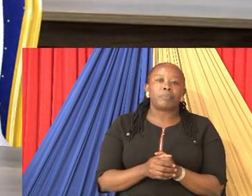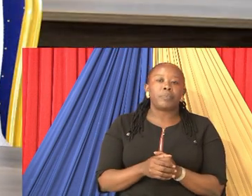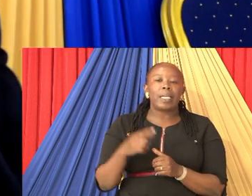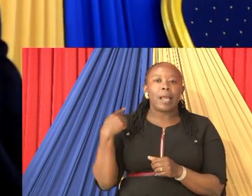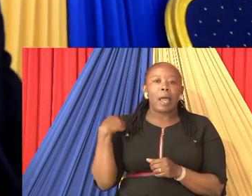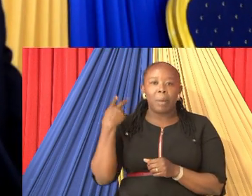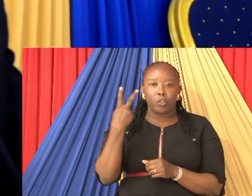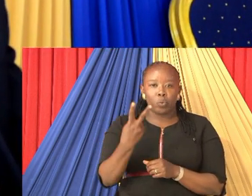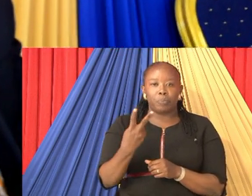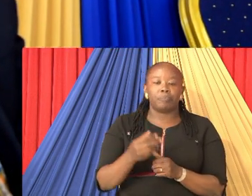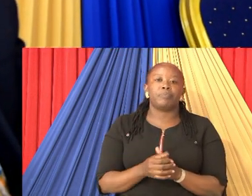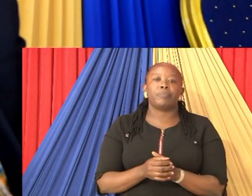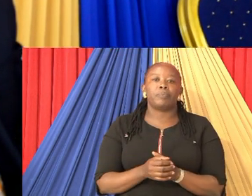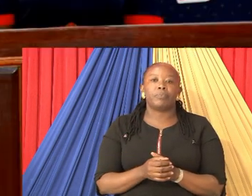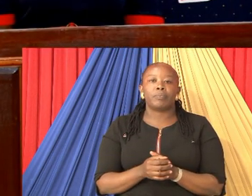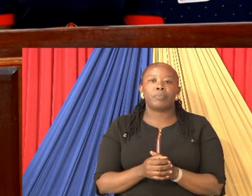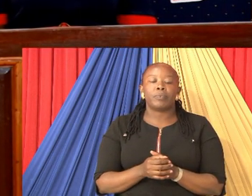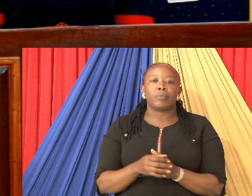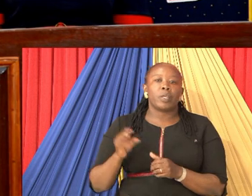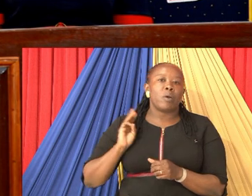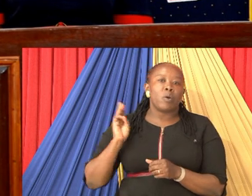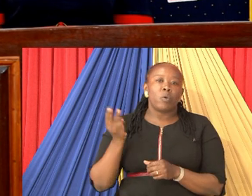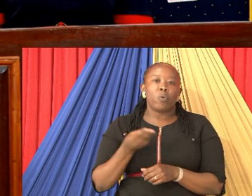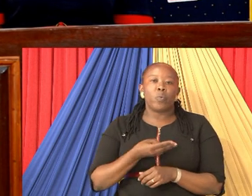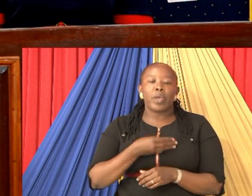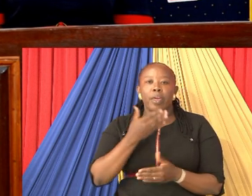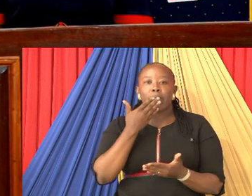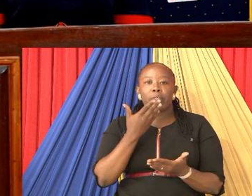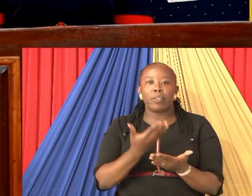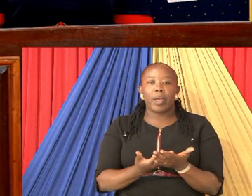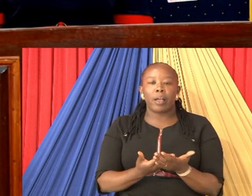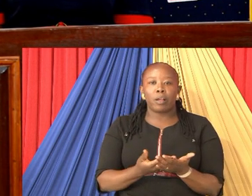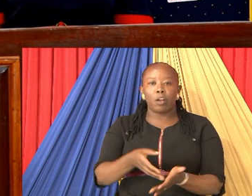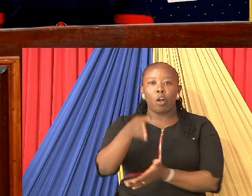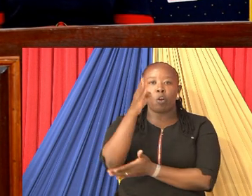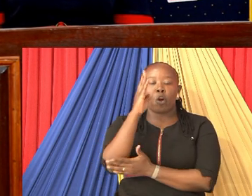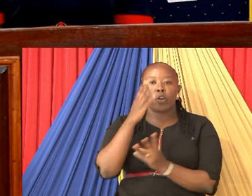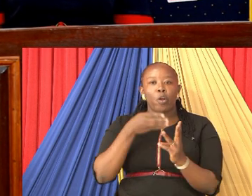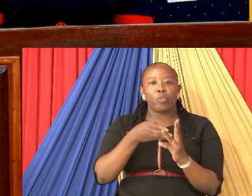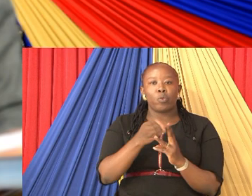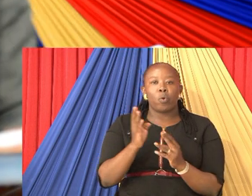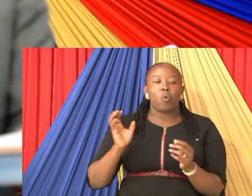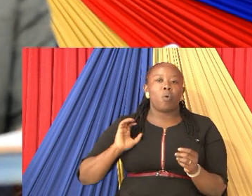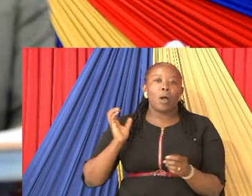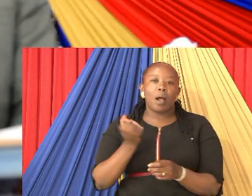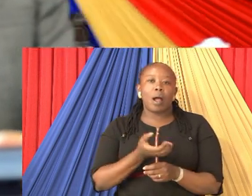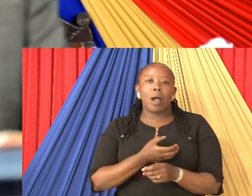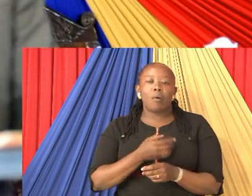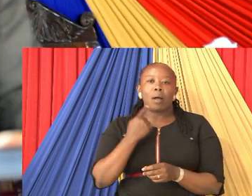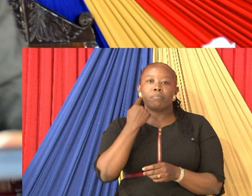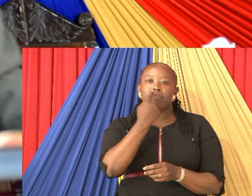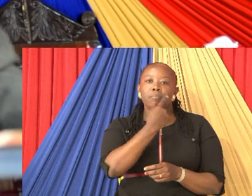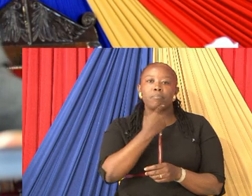pili, tunashukuru Mungu vipi? Tunamshukuru kwa vinywa vyetu. Yesu anamshukuru Mungu kwa kinywa